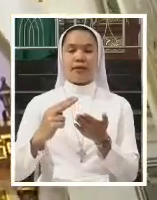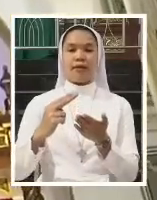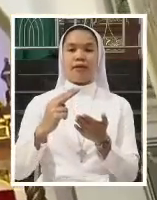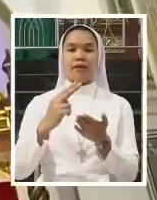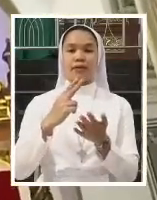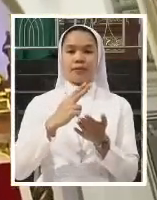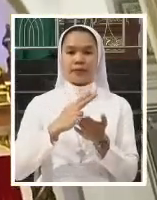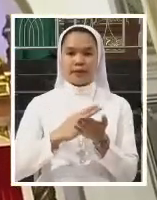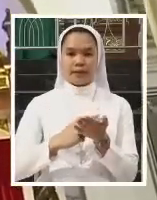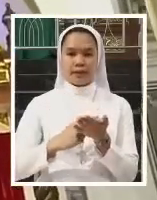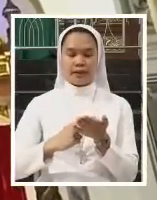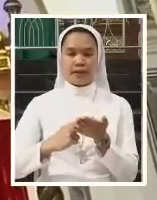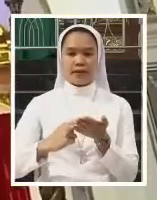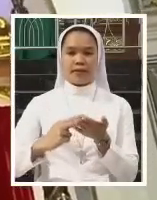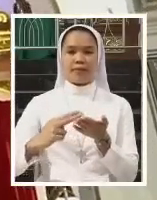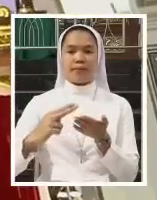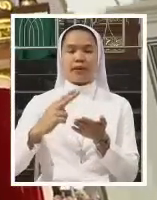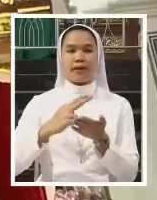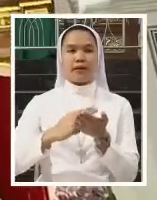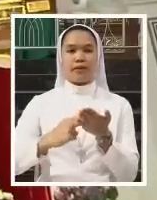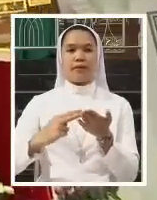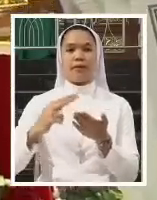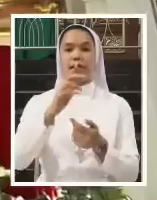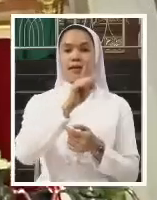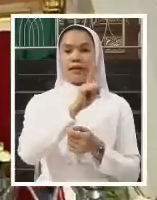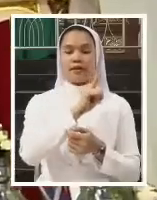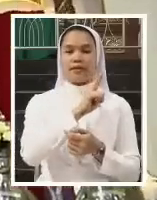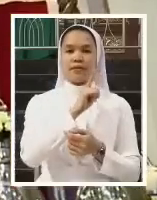Banal, banal ang